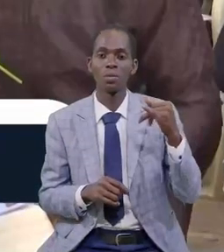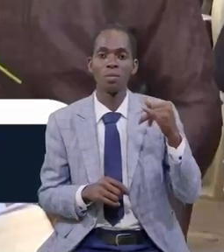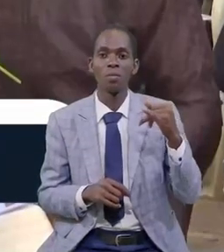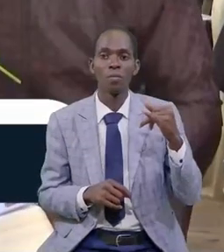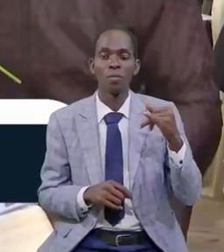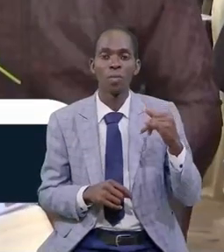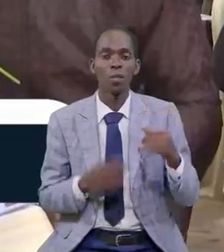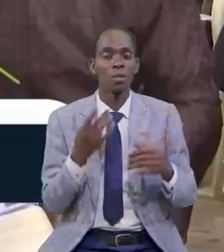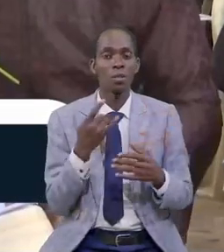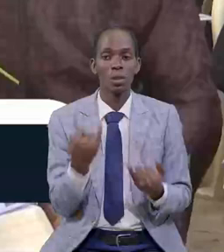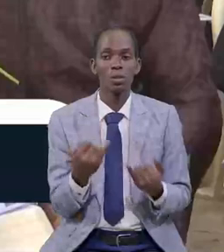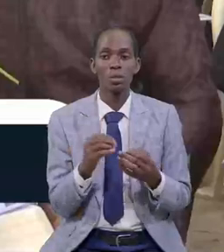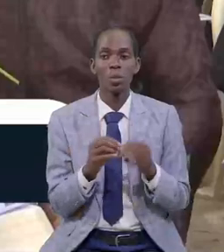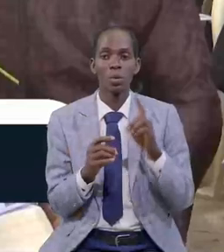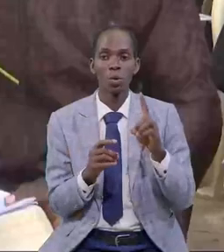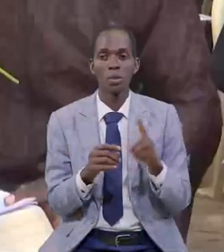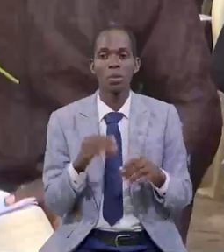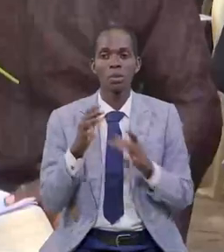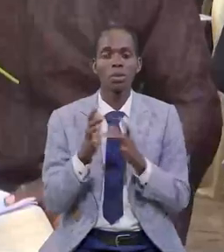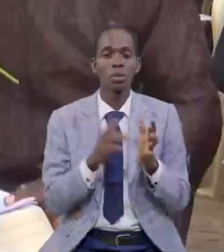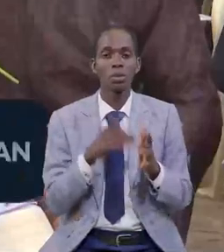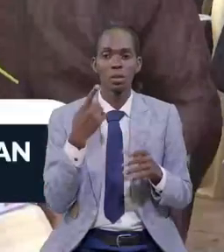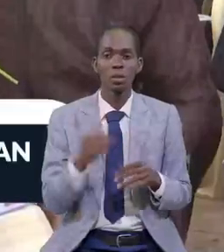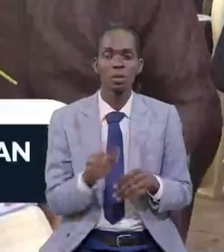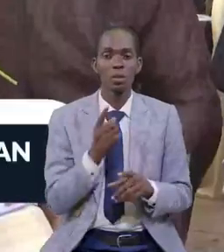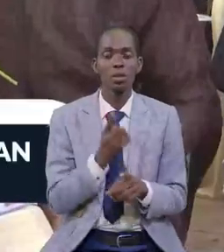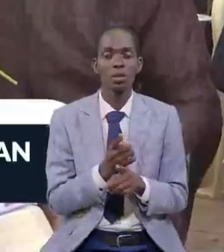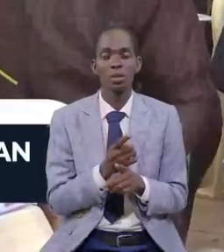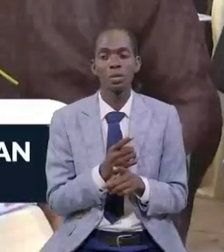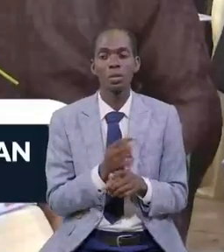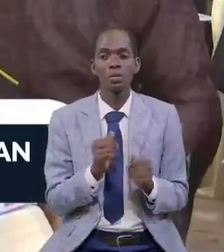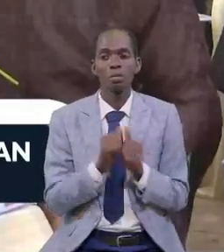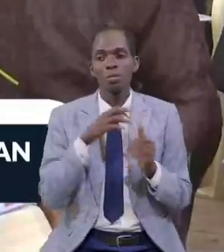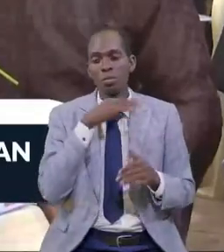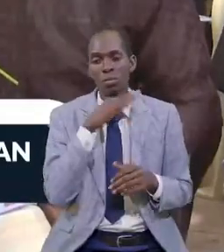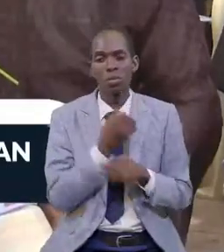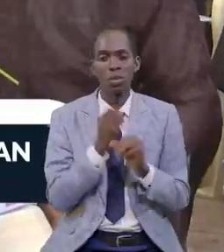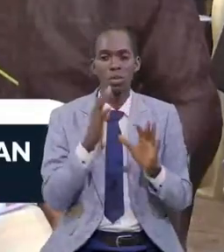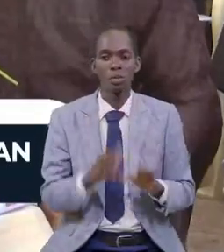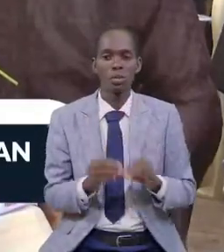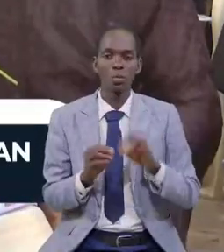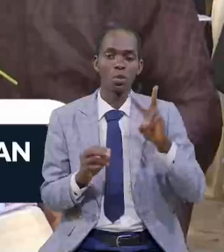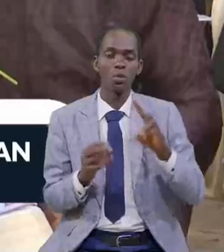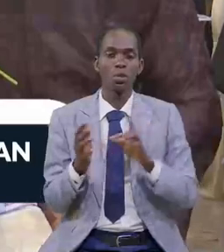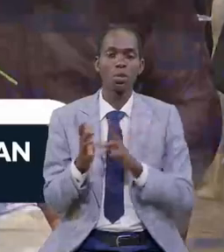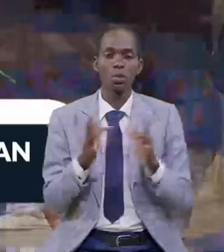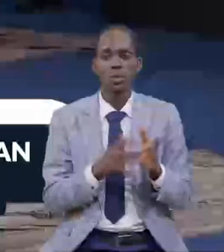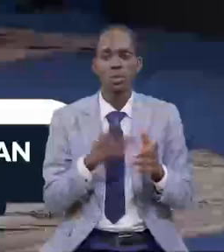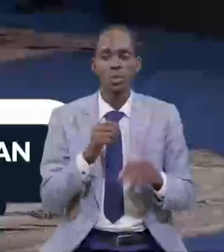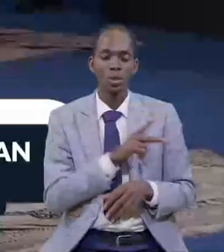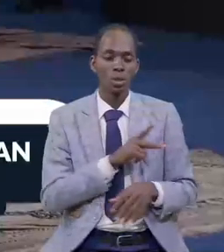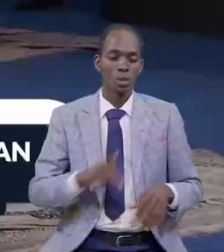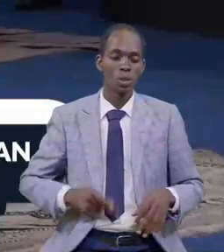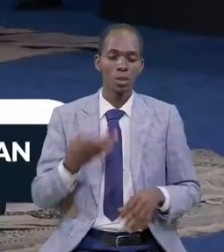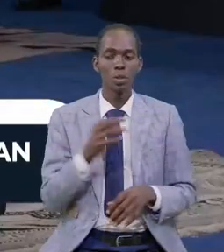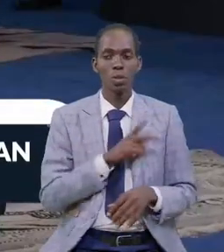Sauveur sans défaut et sans tâche 2 Jésus le Roi des rois plus grand